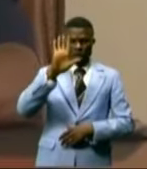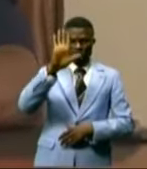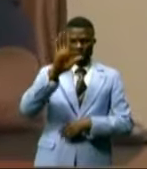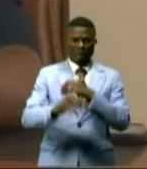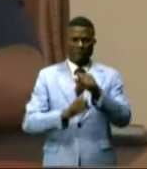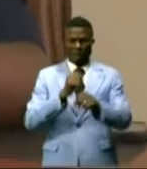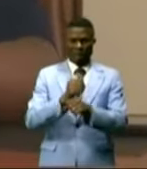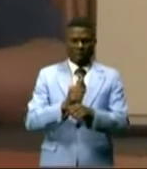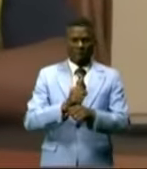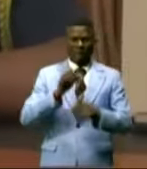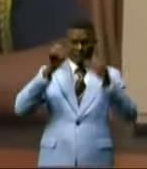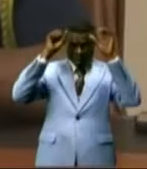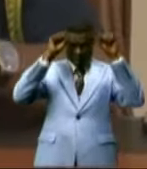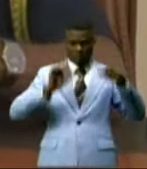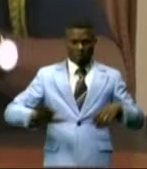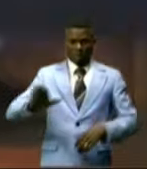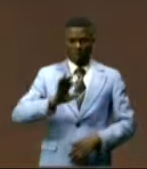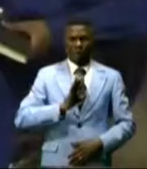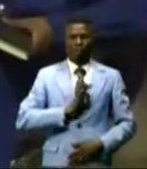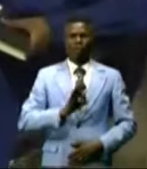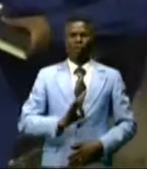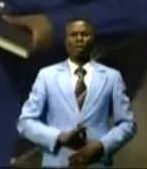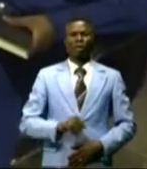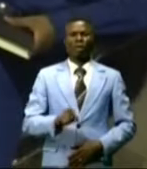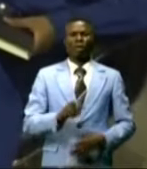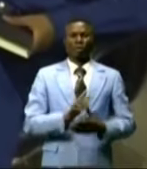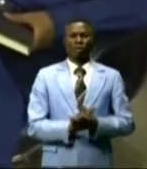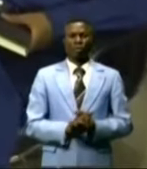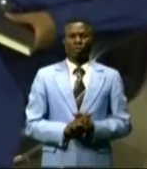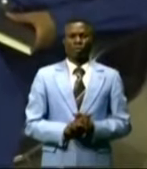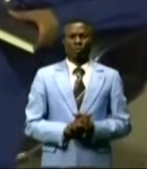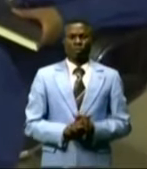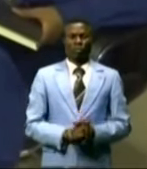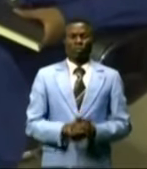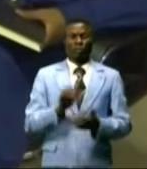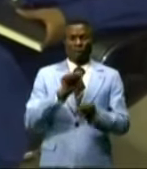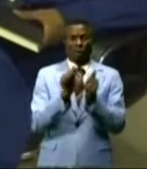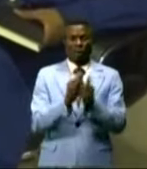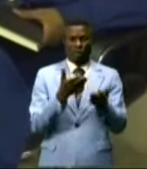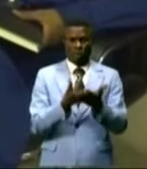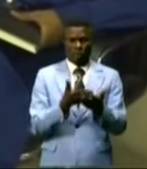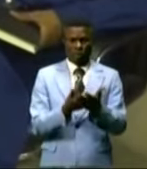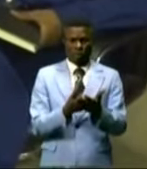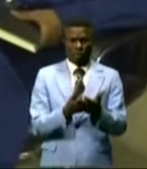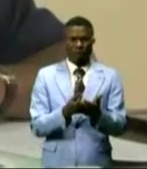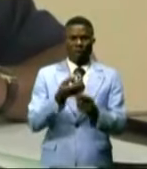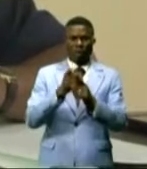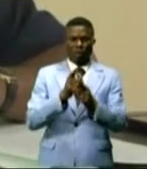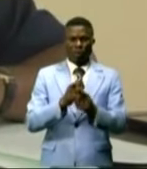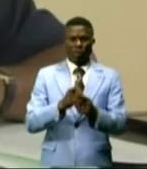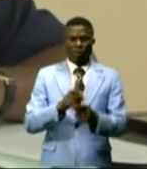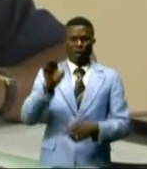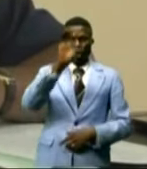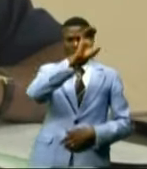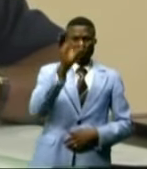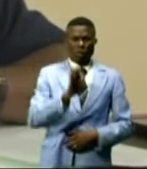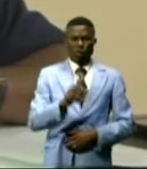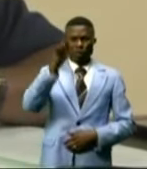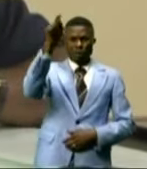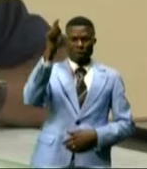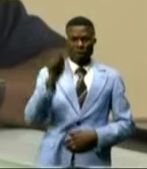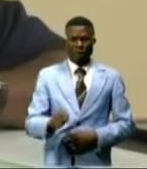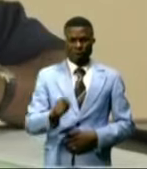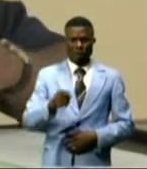du chef de l'État Félix-Antoine Tshisekedi Tshilombo. Cette mise au point faite par le commissaire divisionnaire principal de la